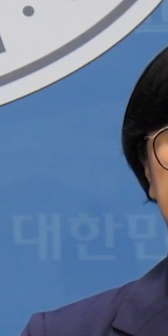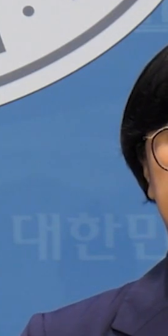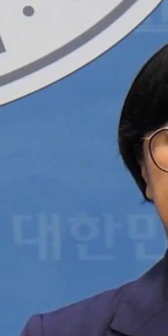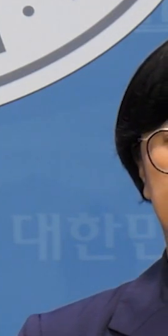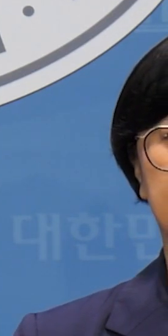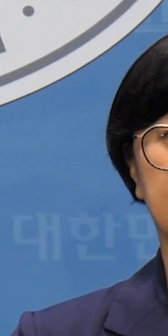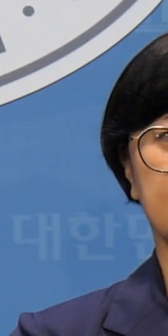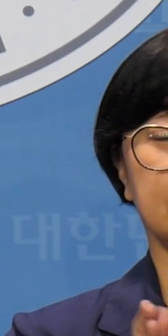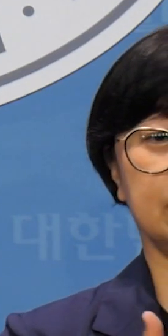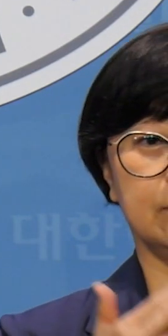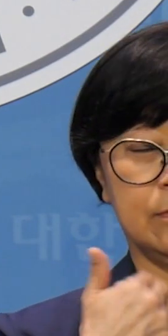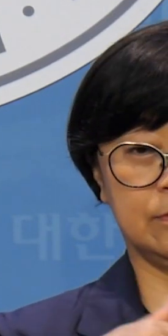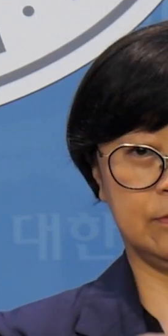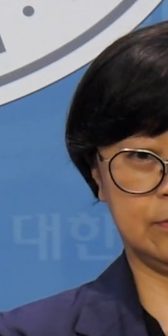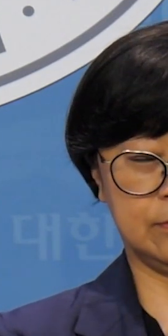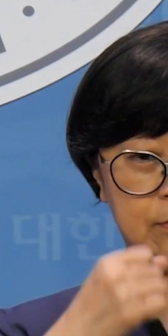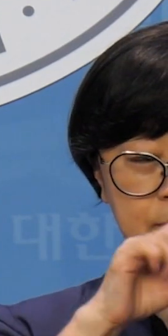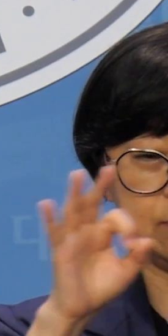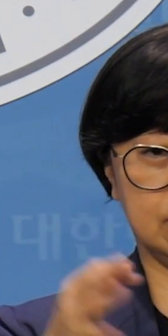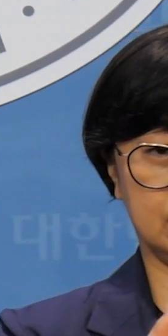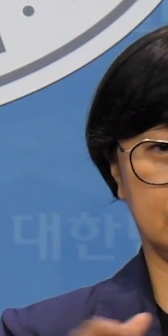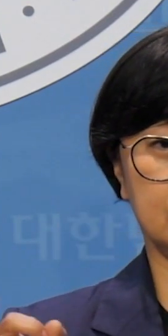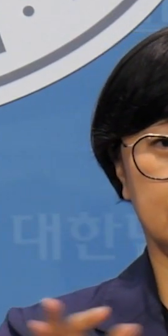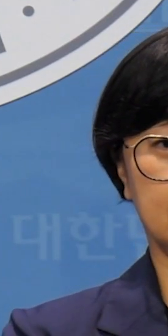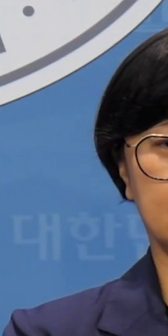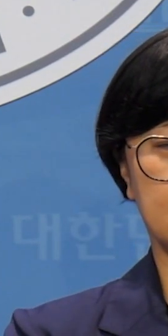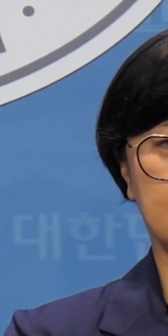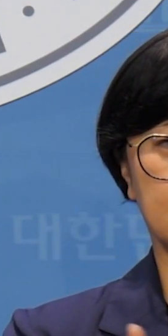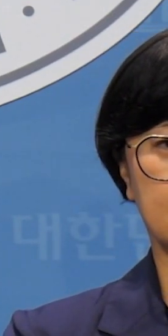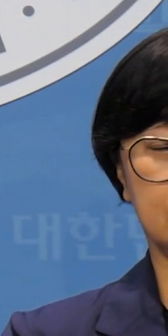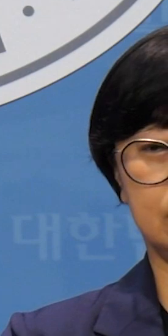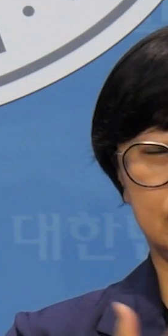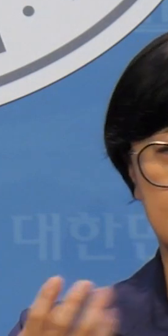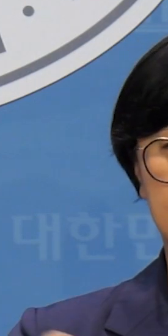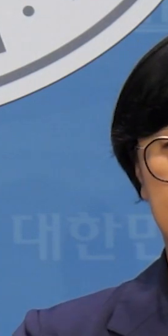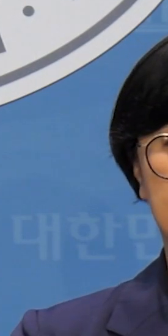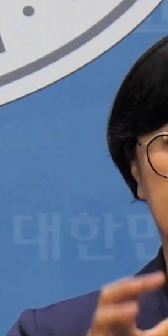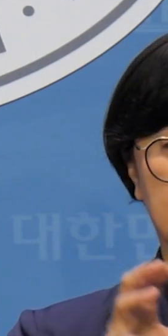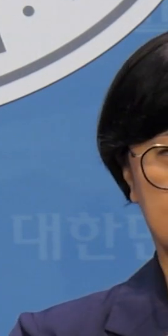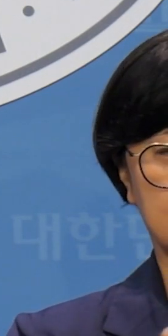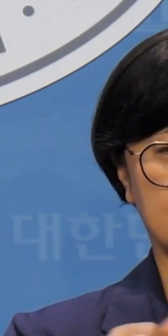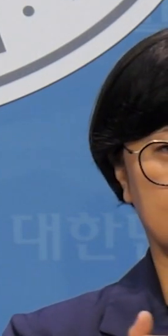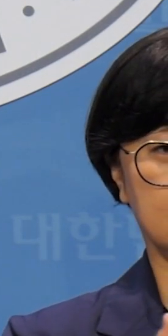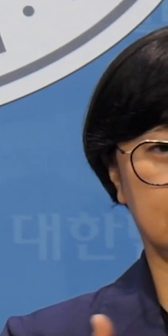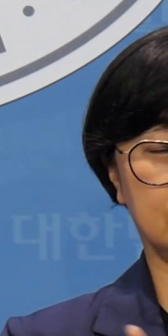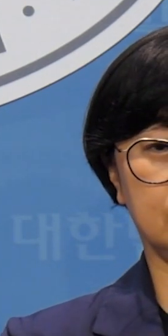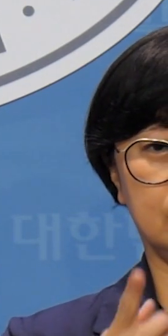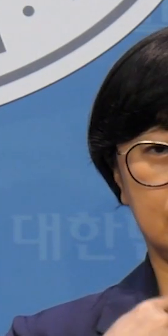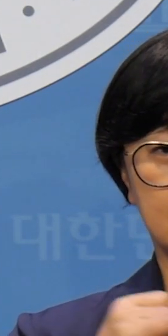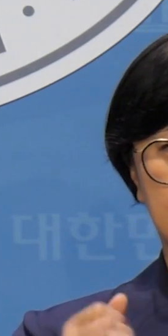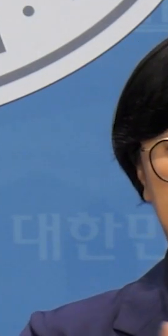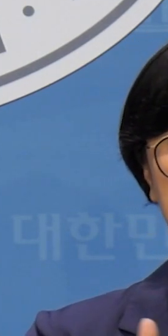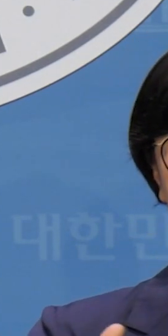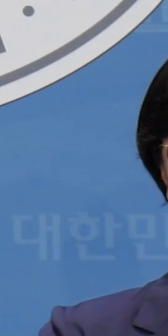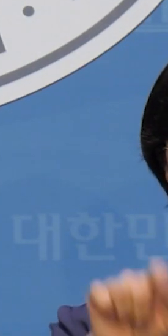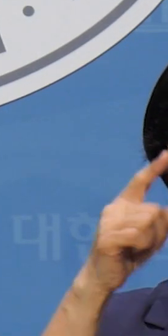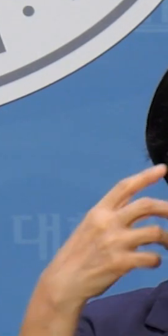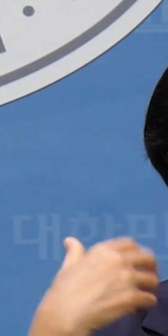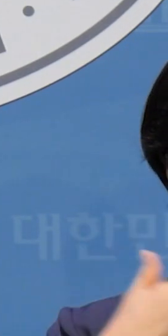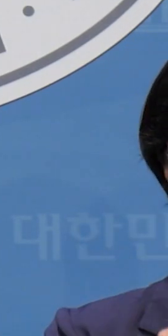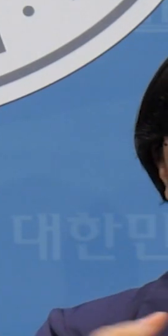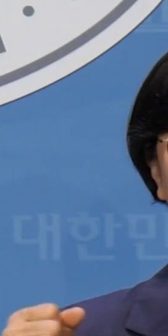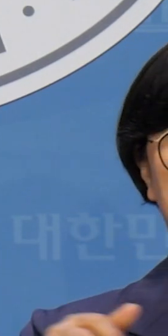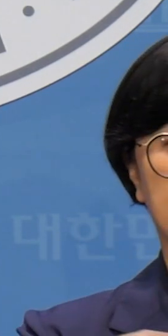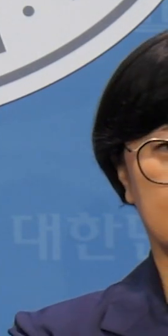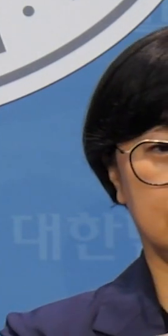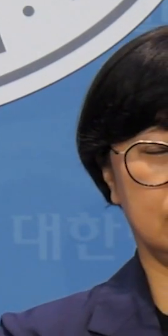제대로 협조하지 않으면 조직과 예산 모두 날려버리겠다는 온갖 협박을 동원하며 이루어졌던 문재인 정권의